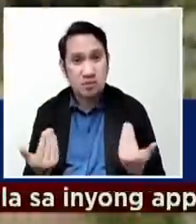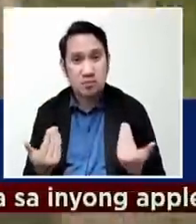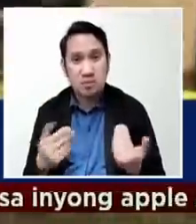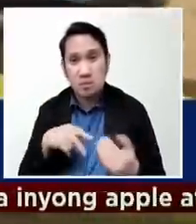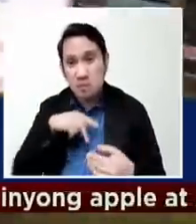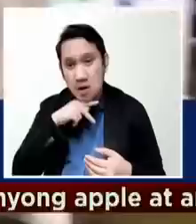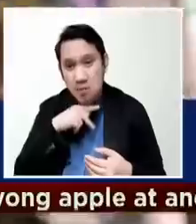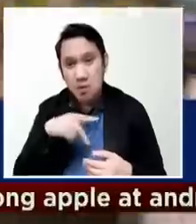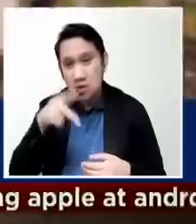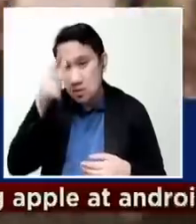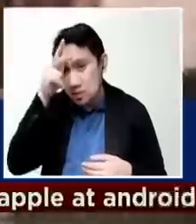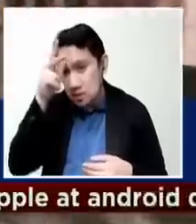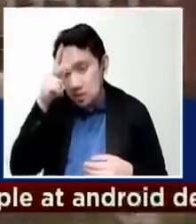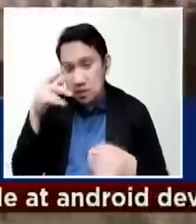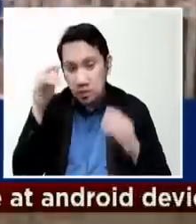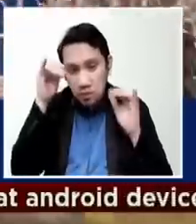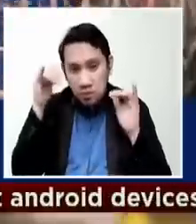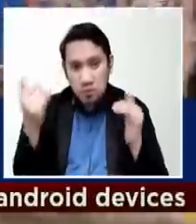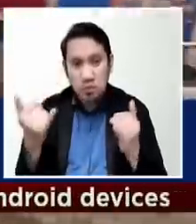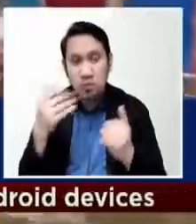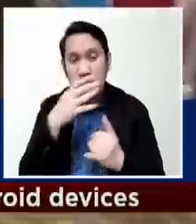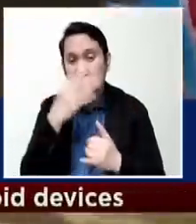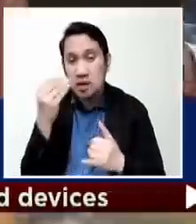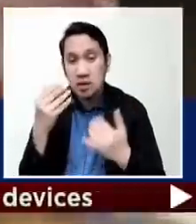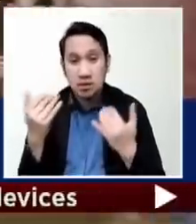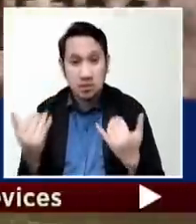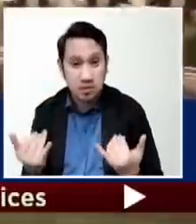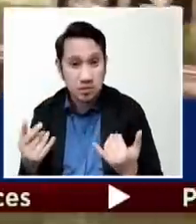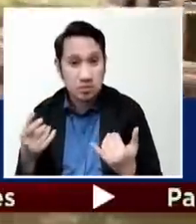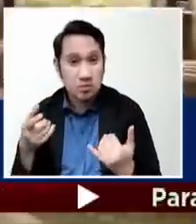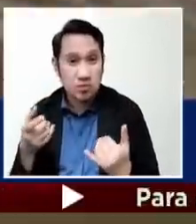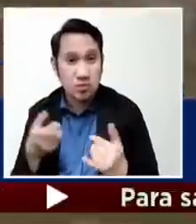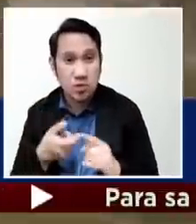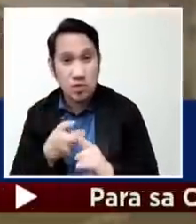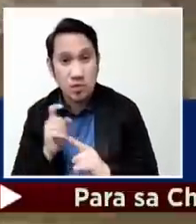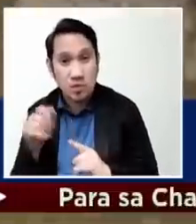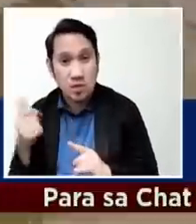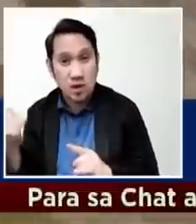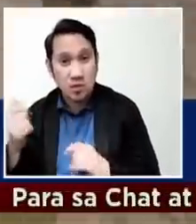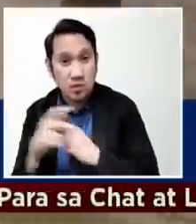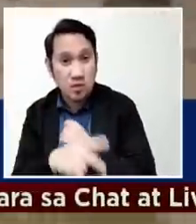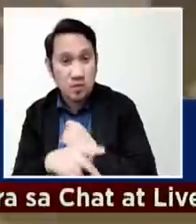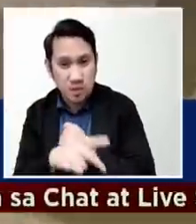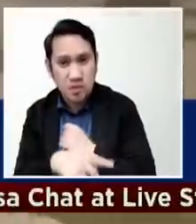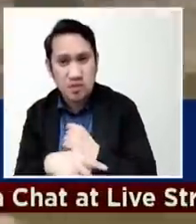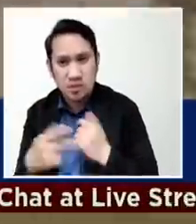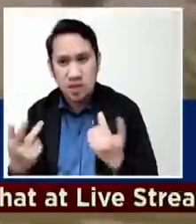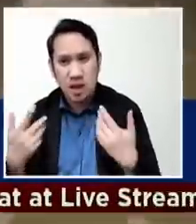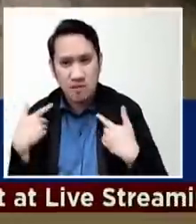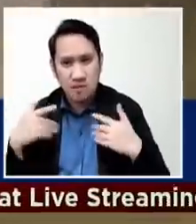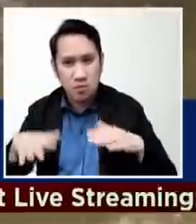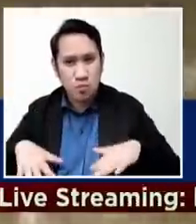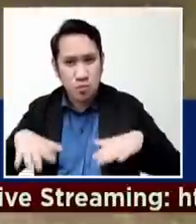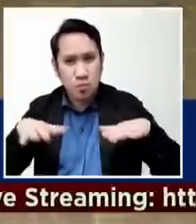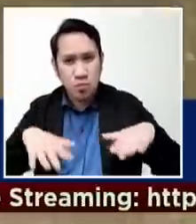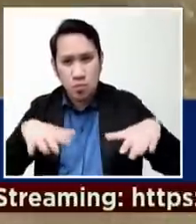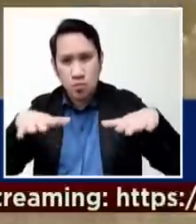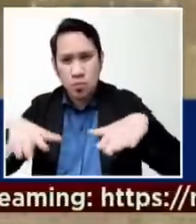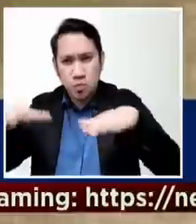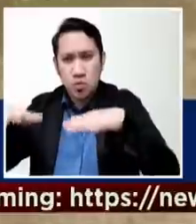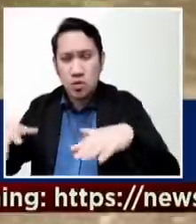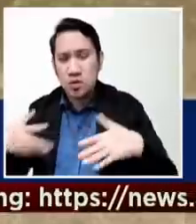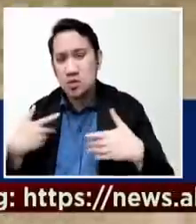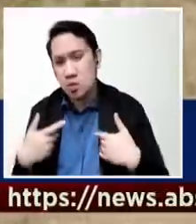at back flooding o ang pagbaba ng mga tubig na naipon mula sa mga karatig probinsya. Matatagalan pa umano bagong tuluyang humupa ang baha